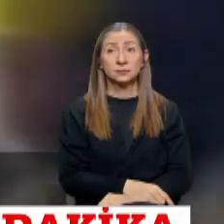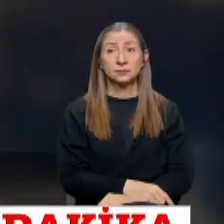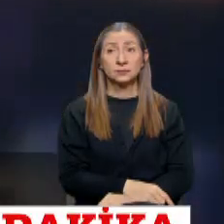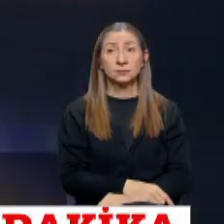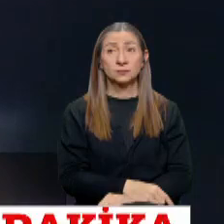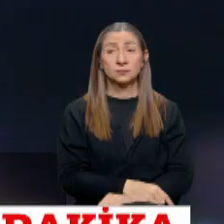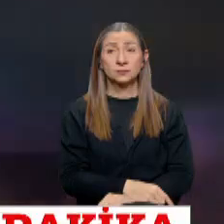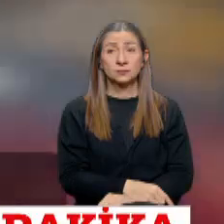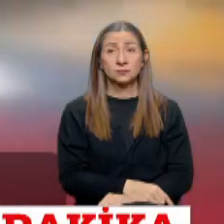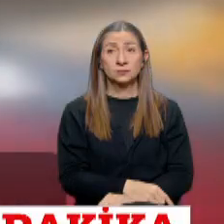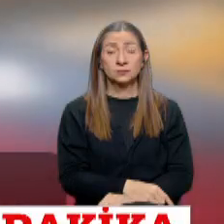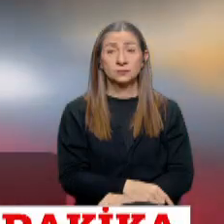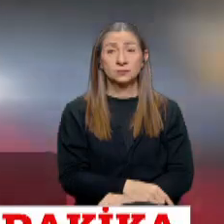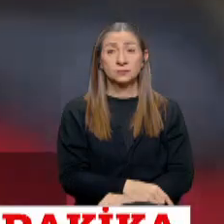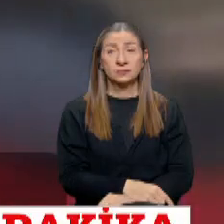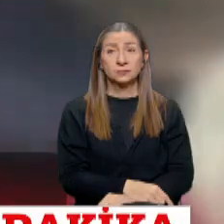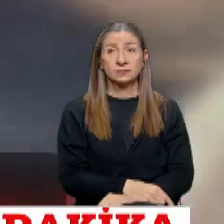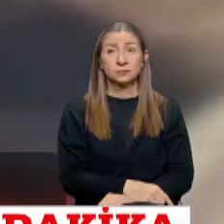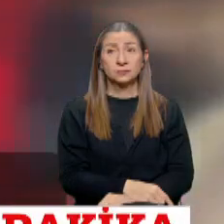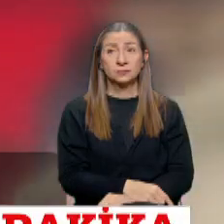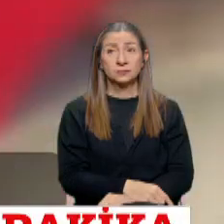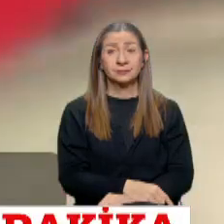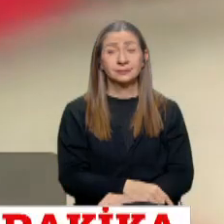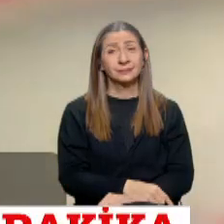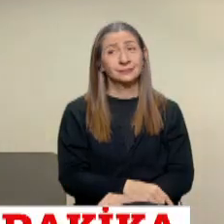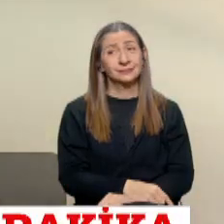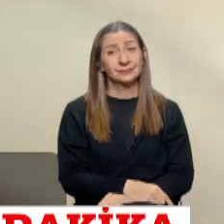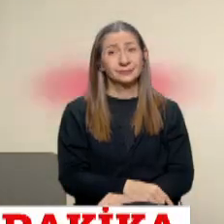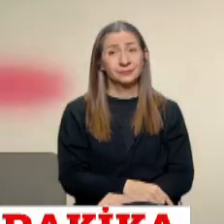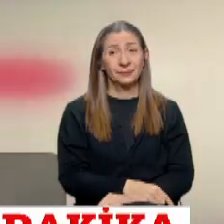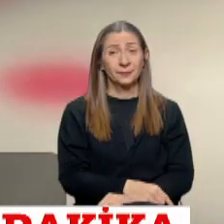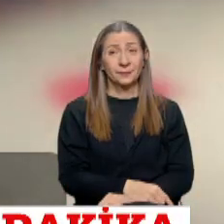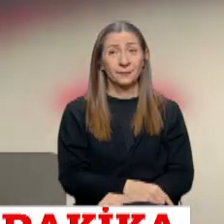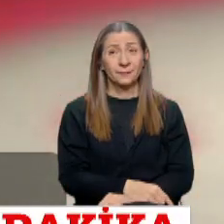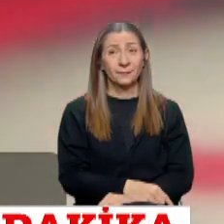gir. Kendisi çıkıyorlar bize, kendisi çıkıyor. Tamam.